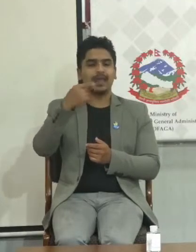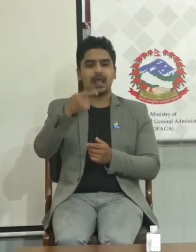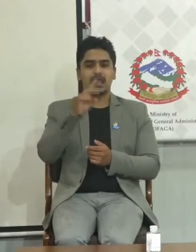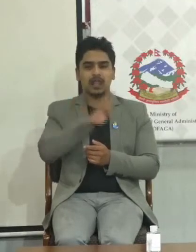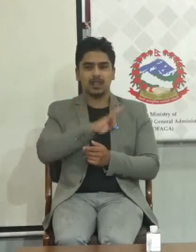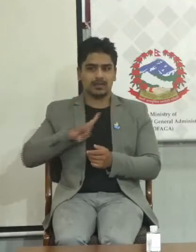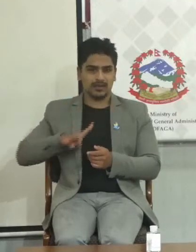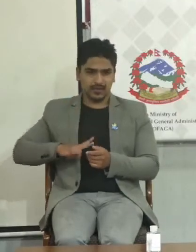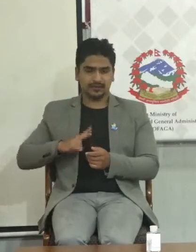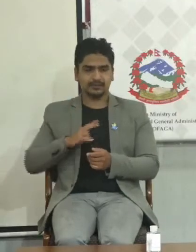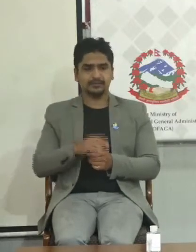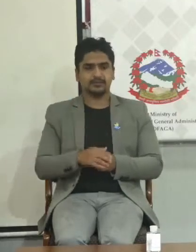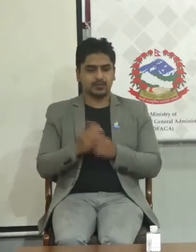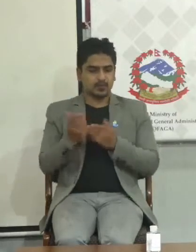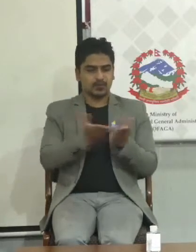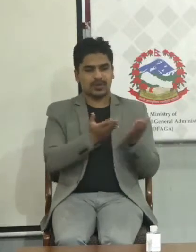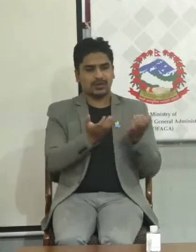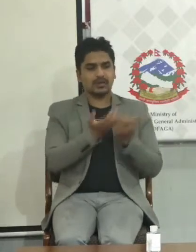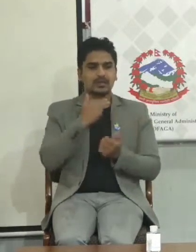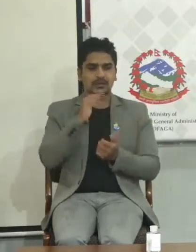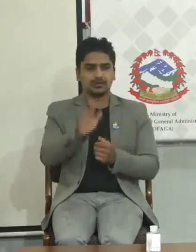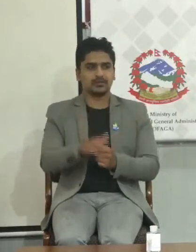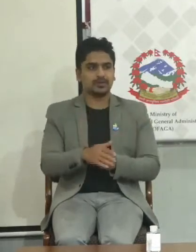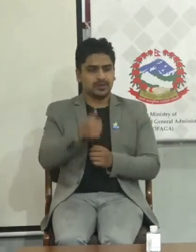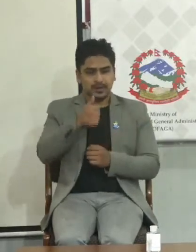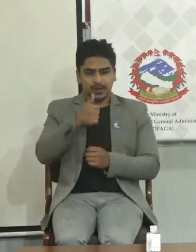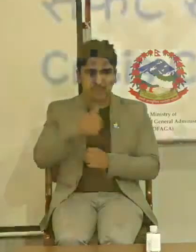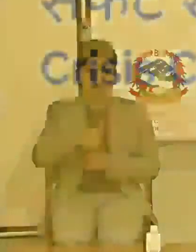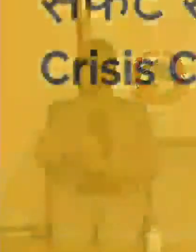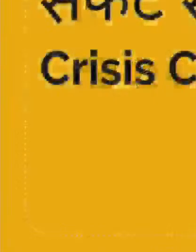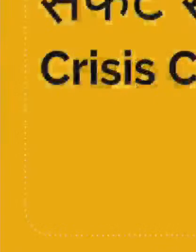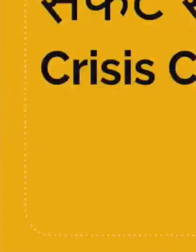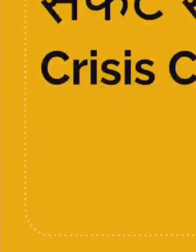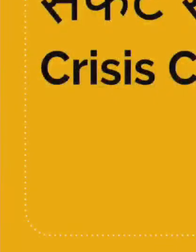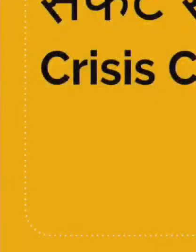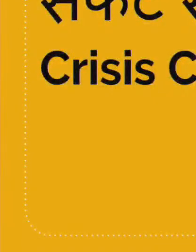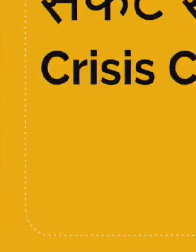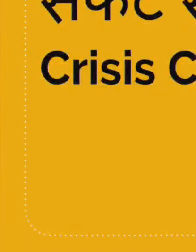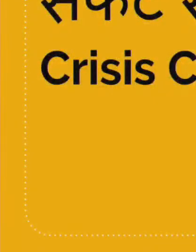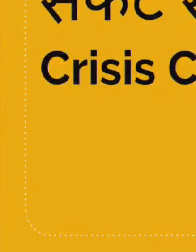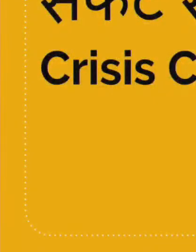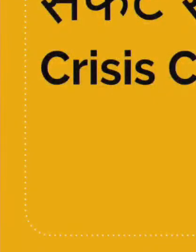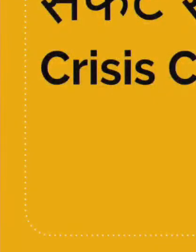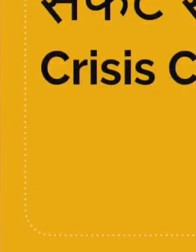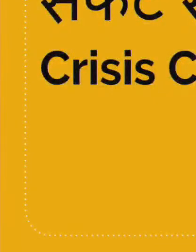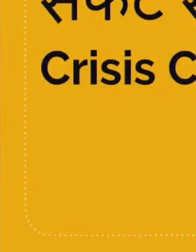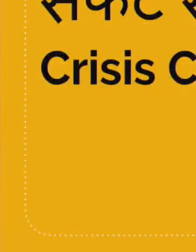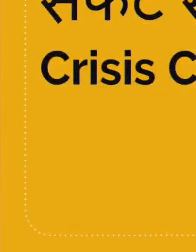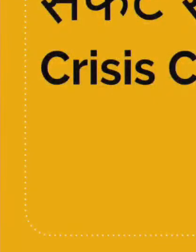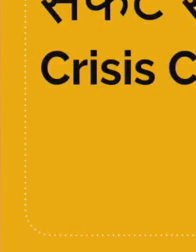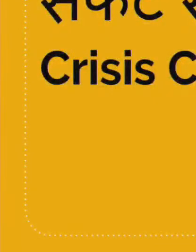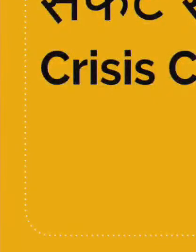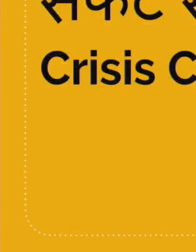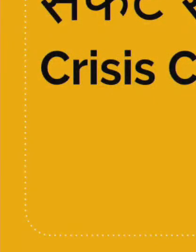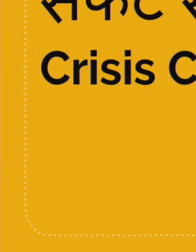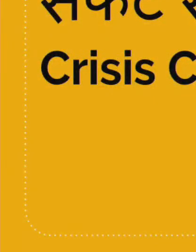म स्वागत गर्न चाहन्छु। अबको सेसन, अबको प्रस्तुतिकरण म